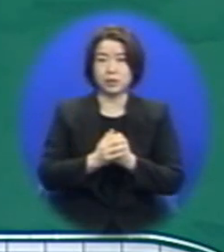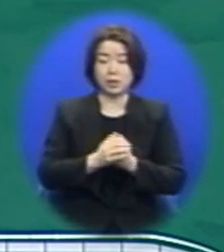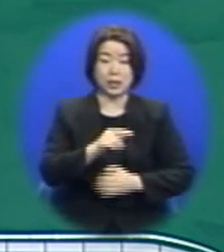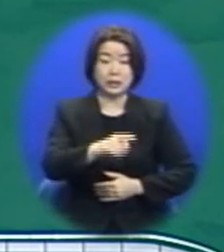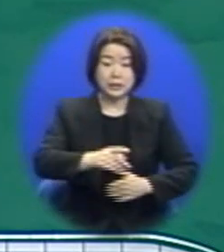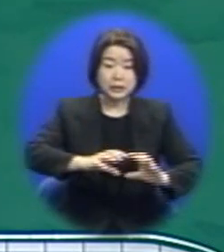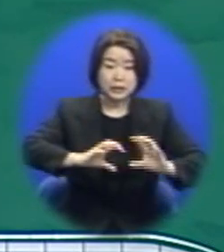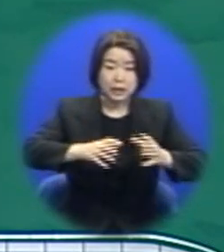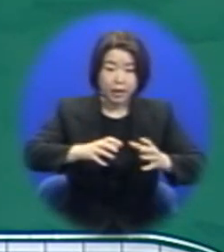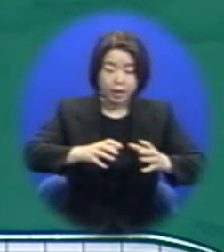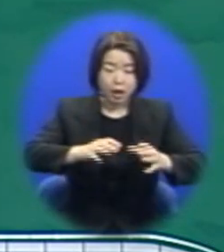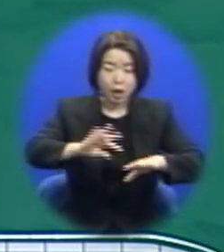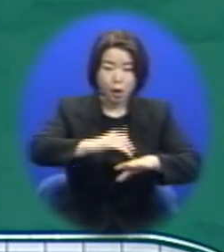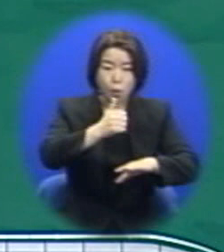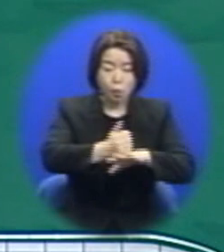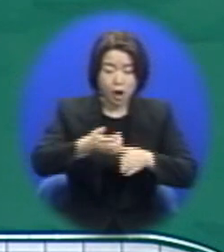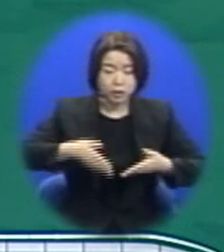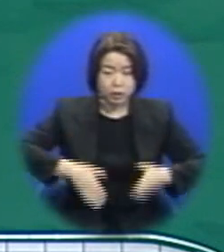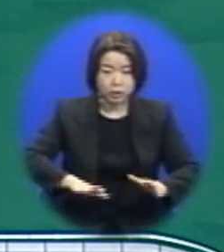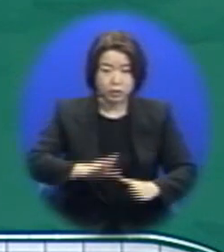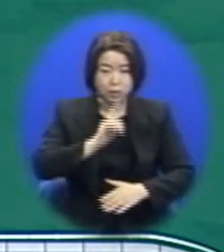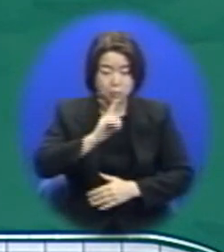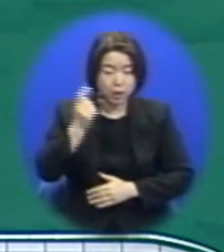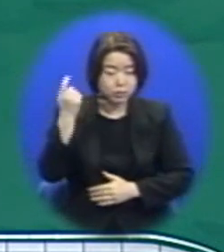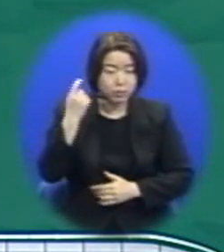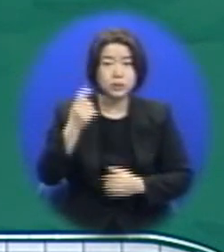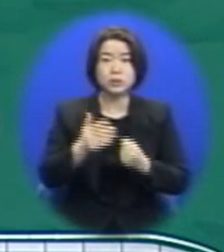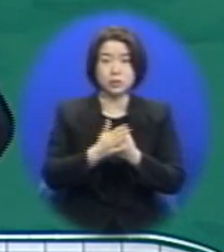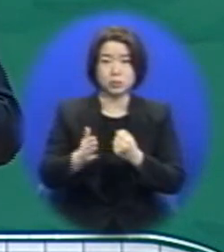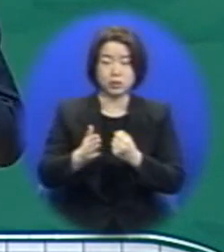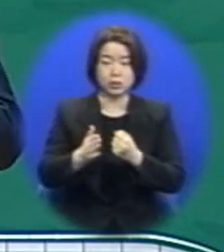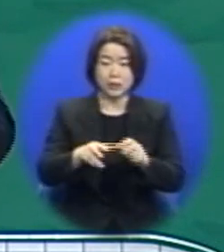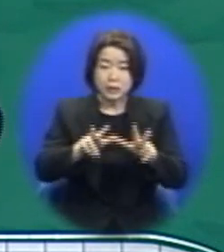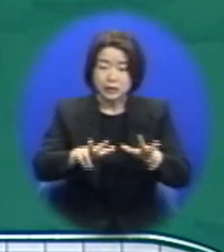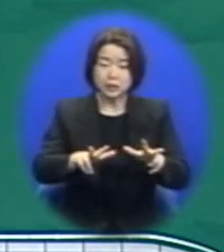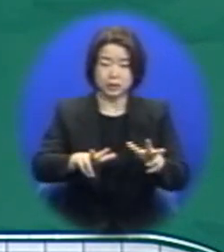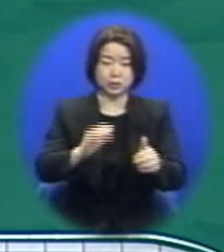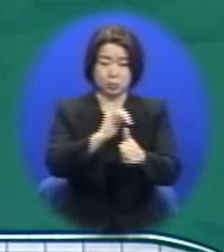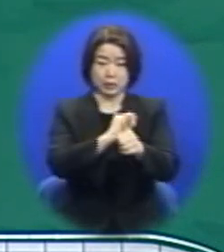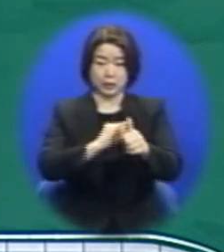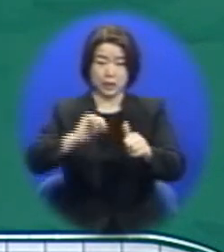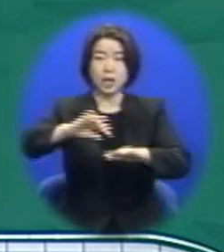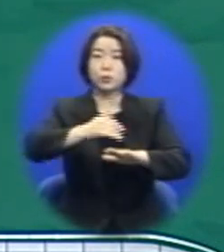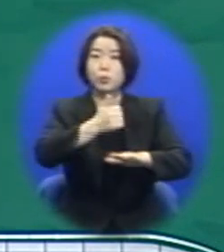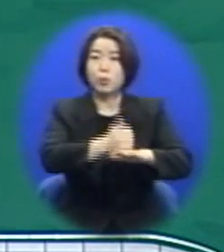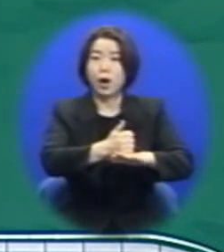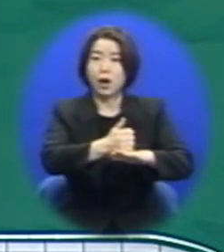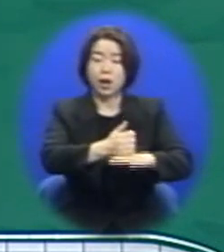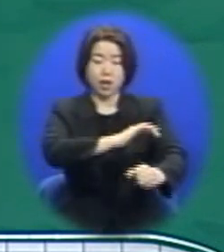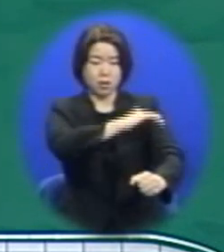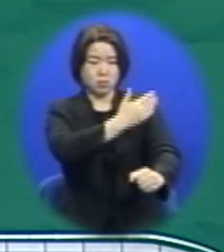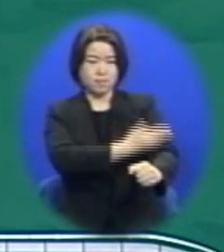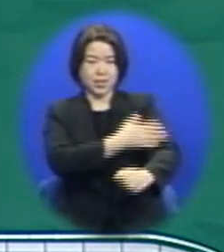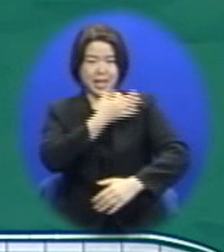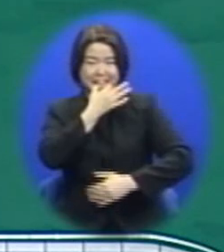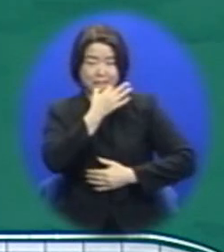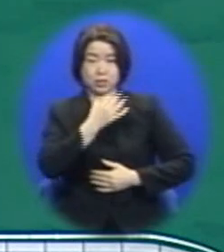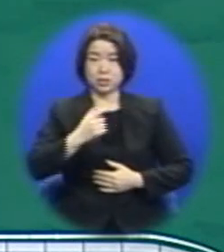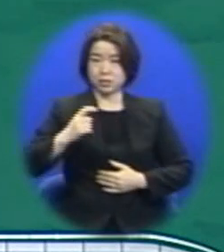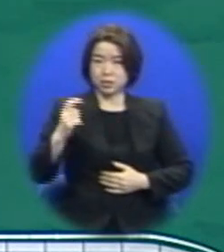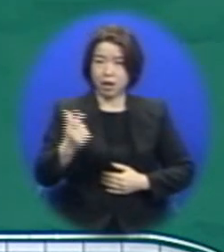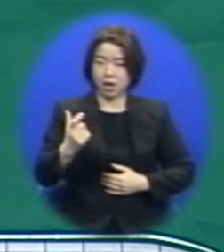나라에 왕이 태어났다는 겁니다. 헤롯이 왕인데 헤롯은 굉장히 권력욕이 강하고 잔인한